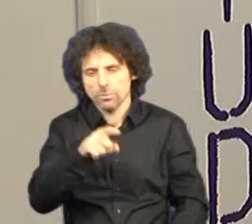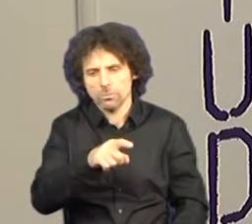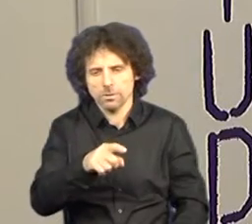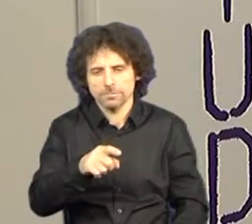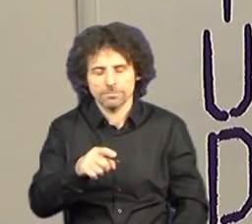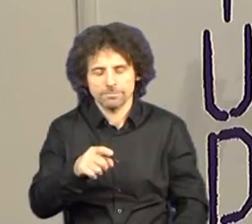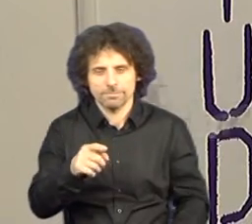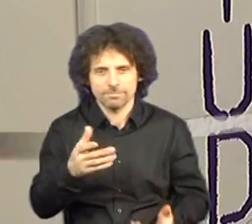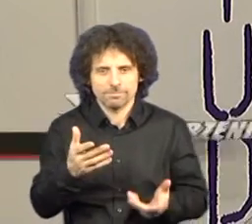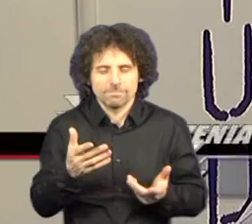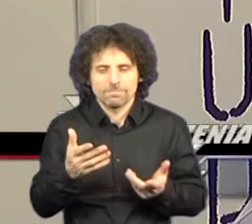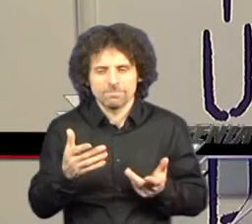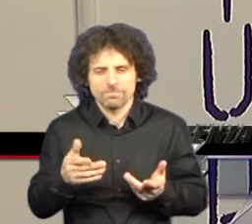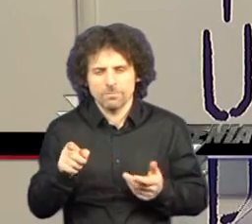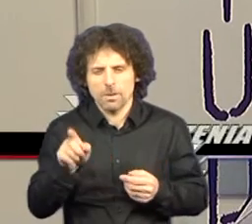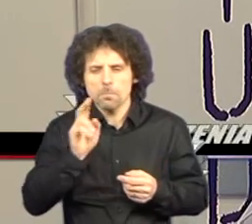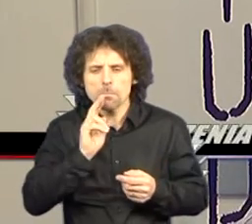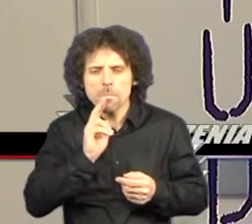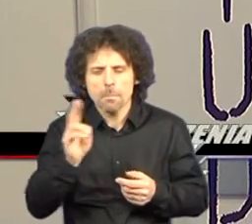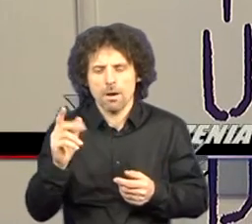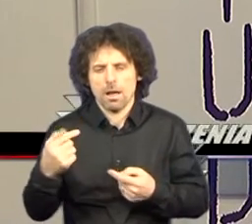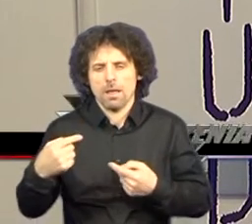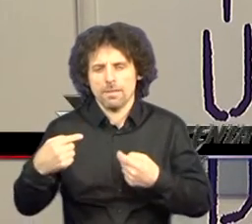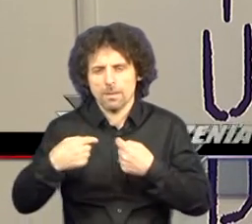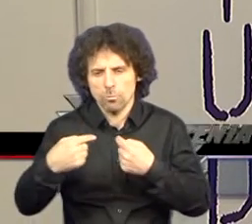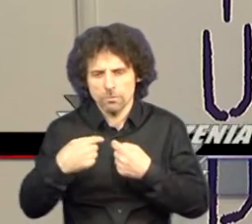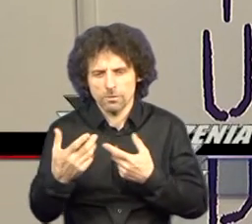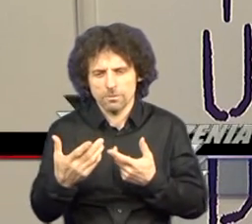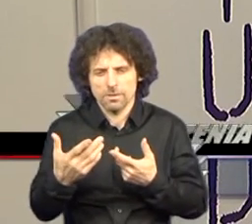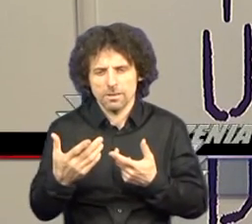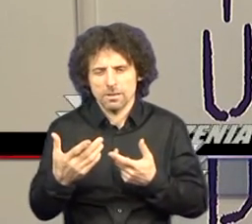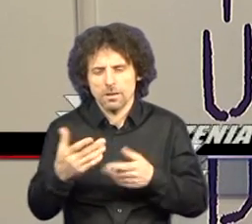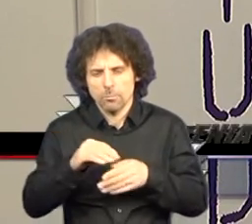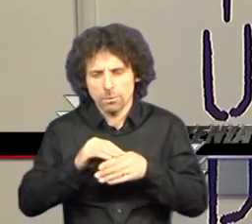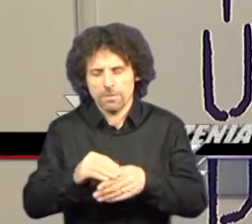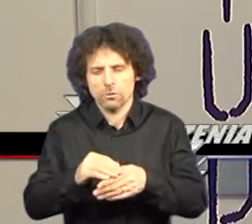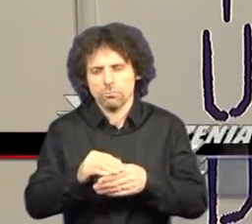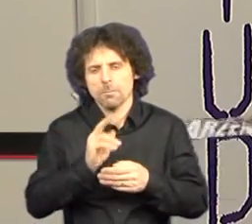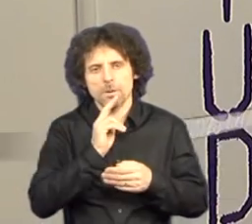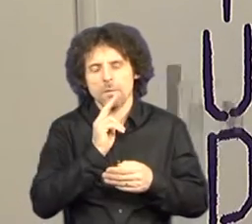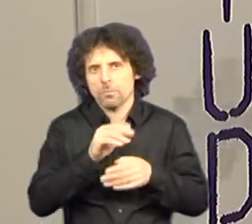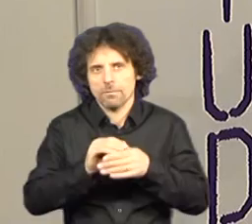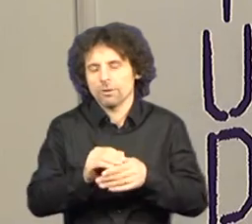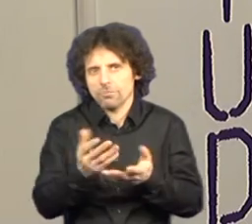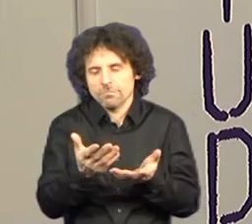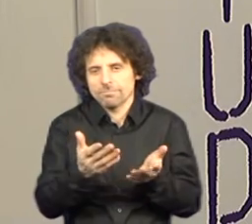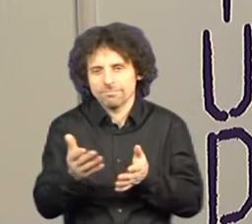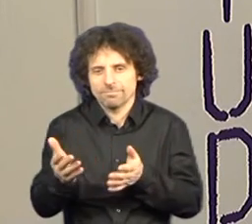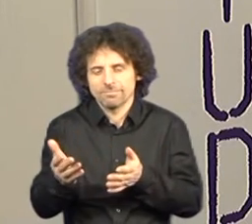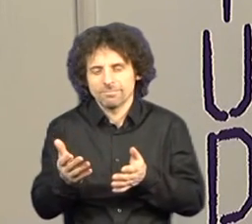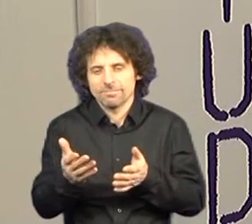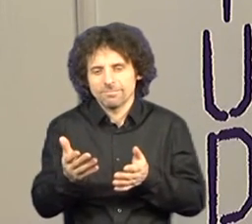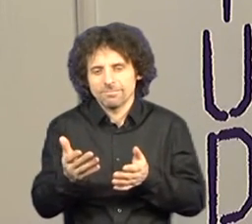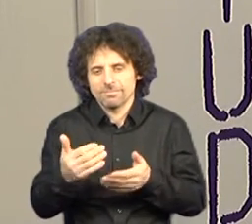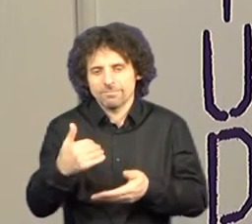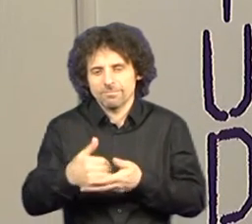Sama mama mi mówi, żebym się badała, to ona mi powiedziała co i jak zrobić. Ona mnie wprowadziła w to wszystko, więc wszyscy